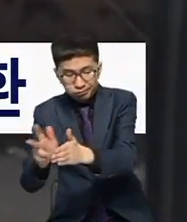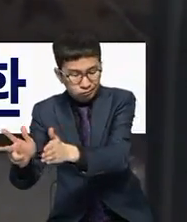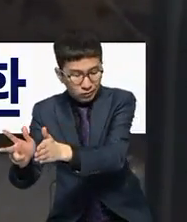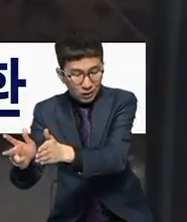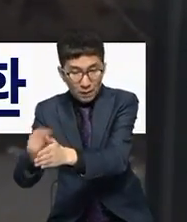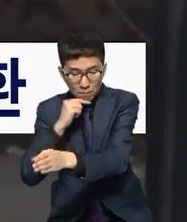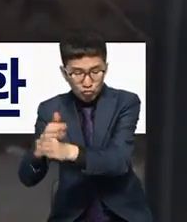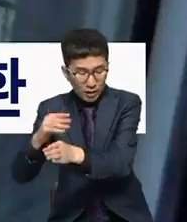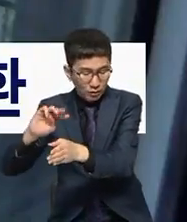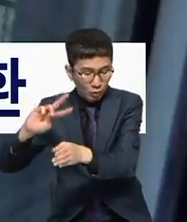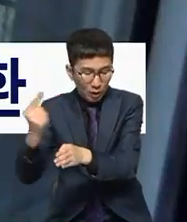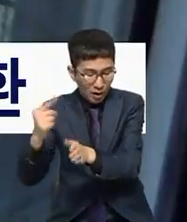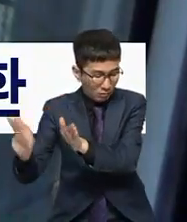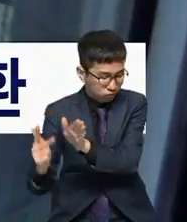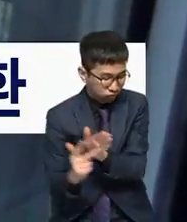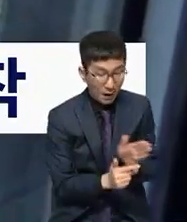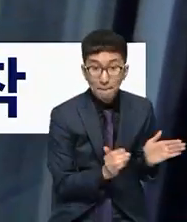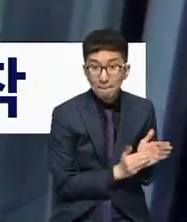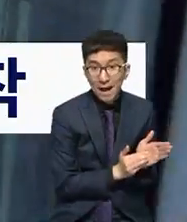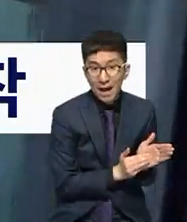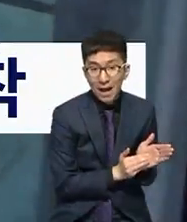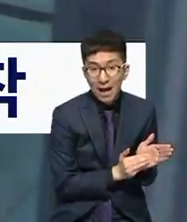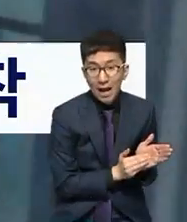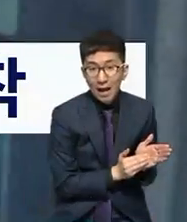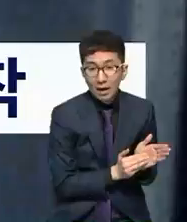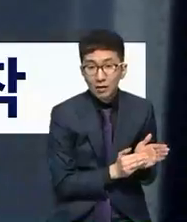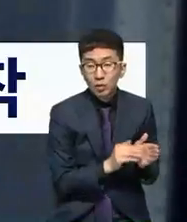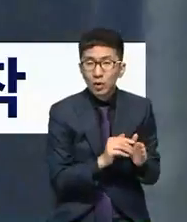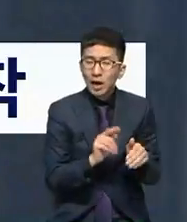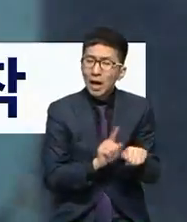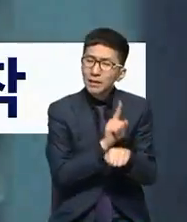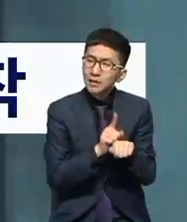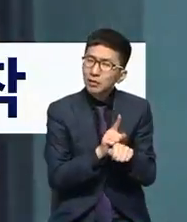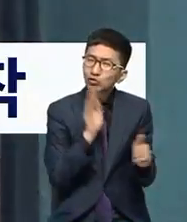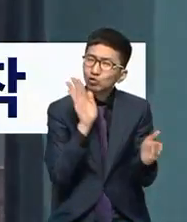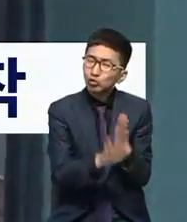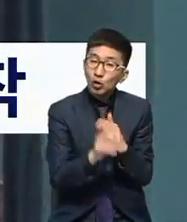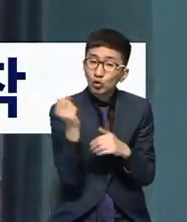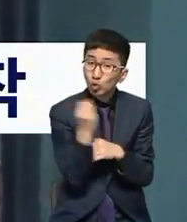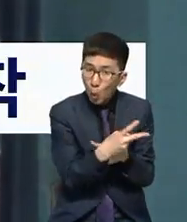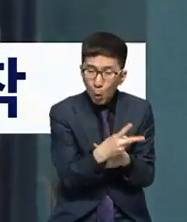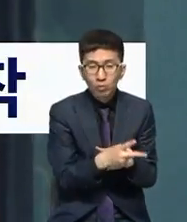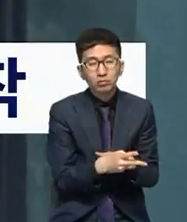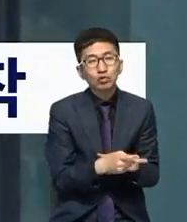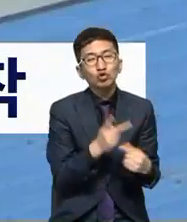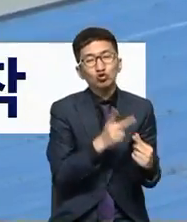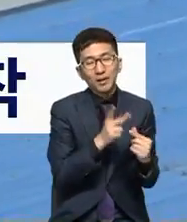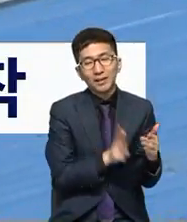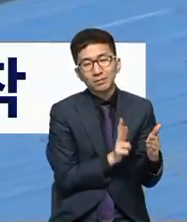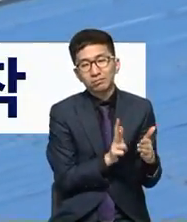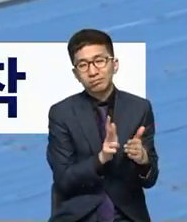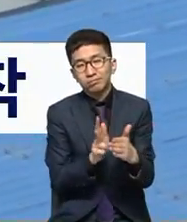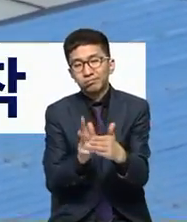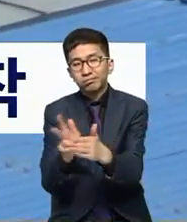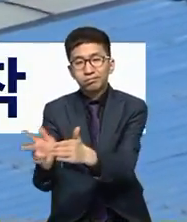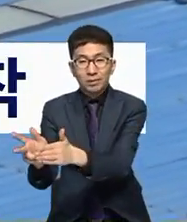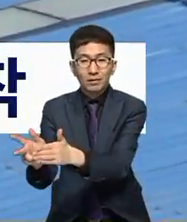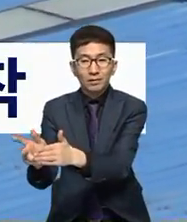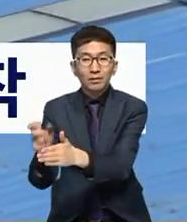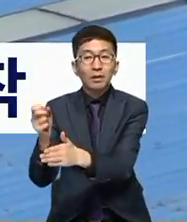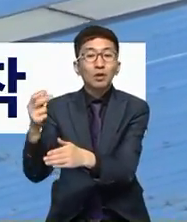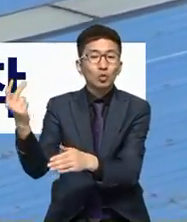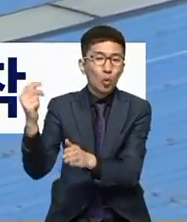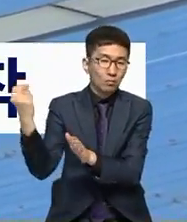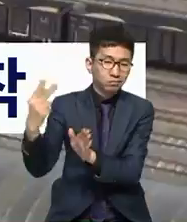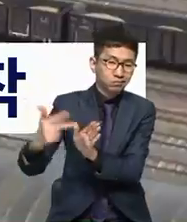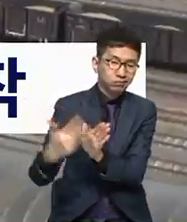22시간 만입니다. 1시간 10분 뒤엔 20량의 빈 화물칸을 단 북한의 두 번째 열차가 신의주에서 단둥으로 또